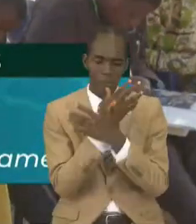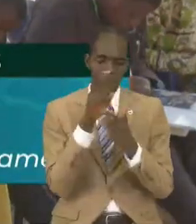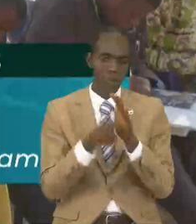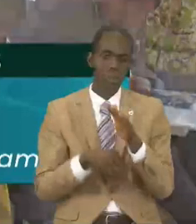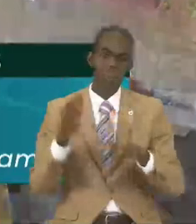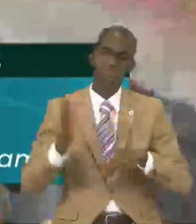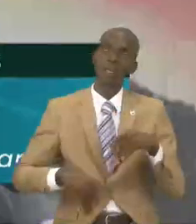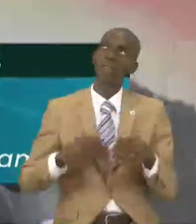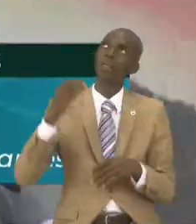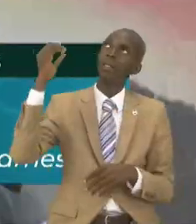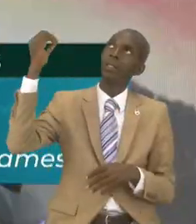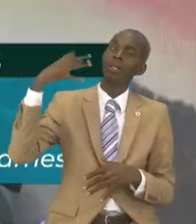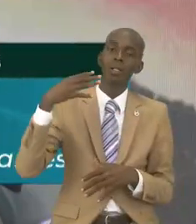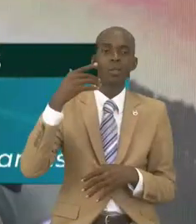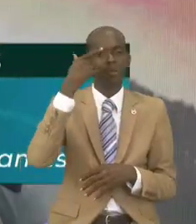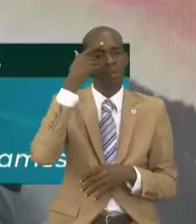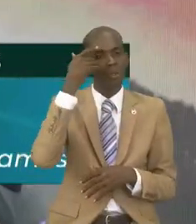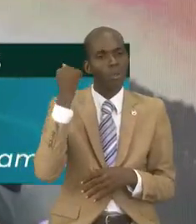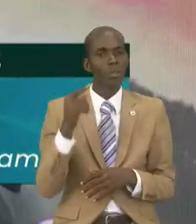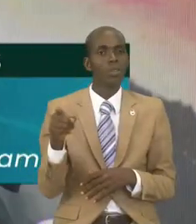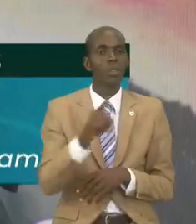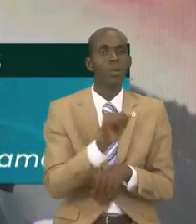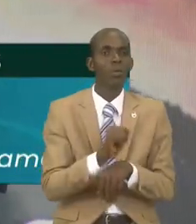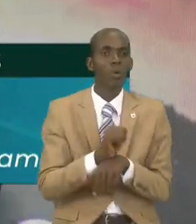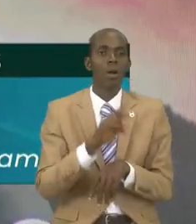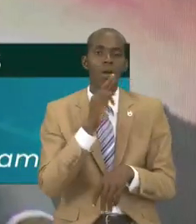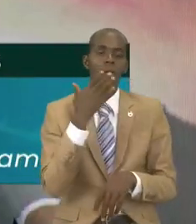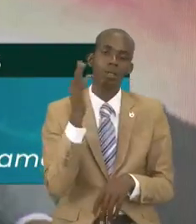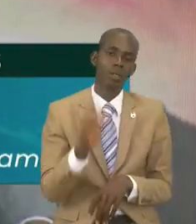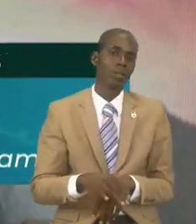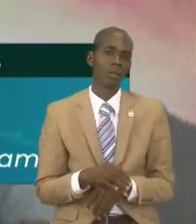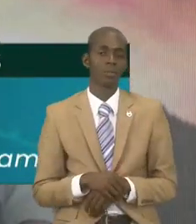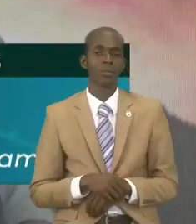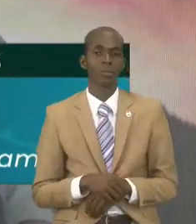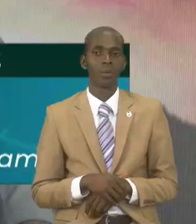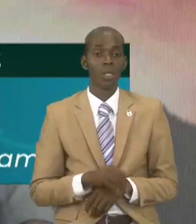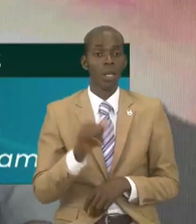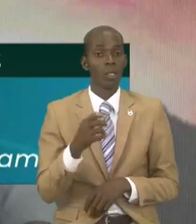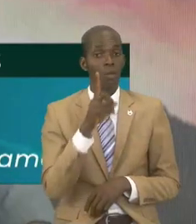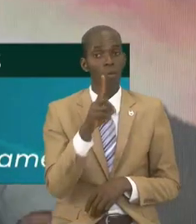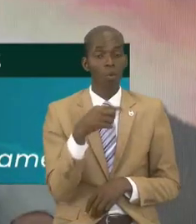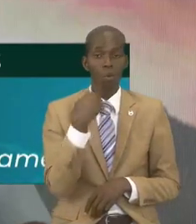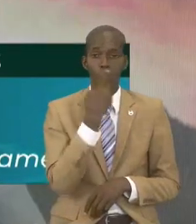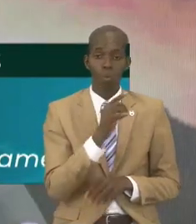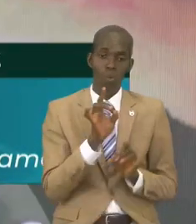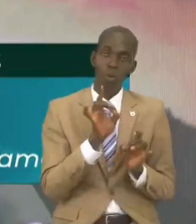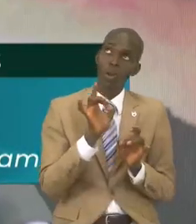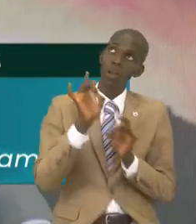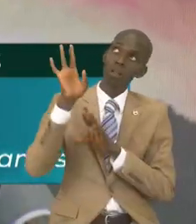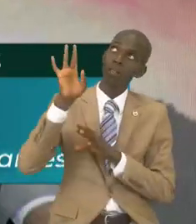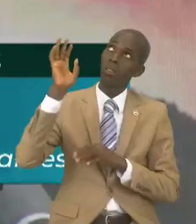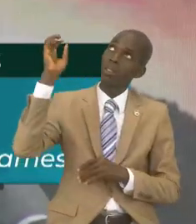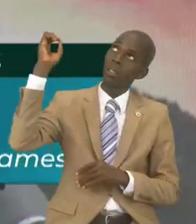lumière, parce que leurs œuvres étaient mauvaises. Quiconque hait la lumière,